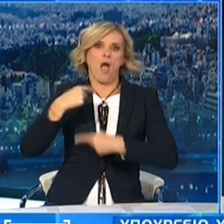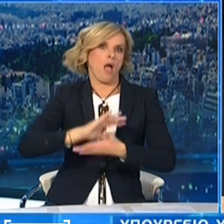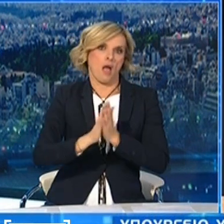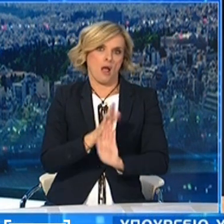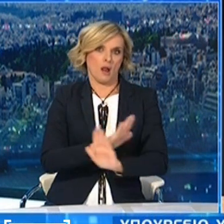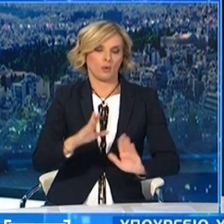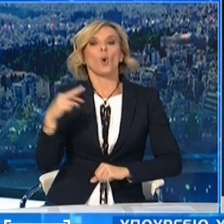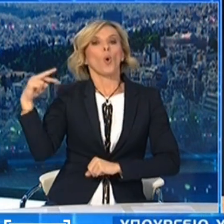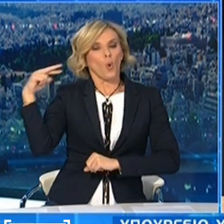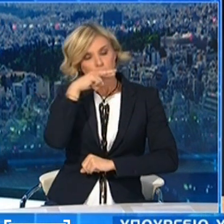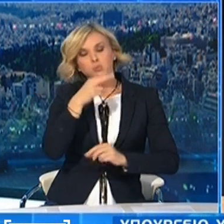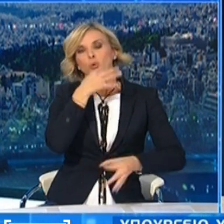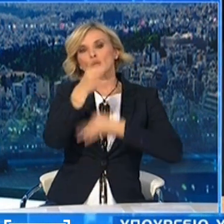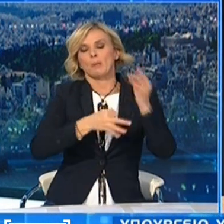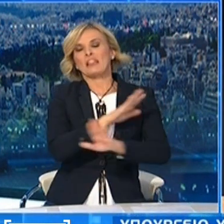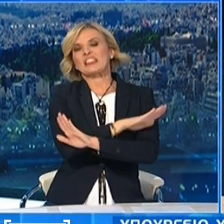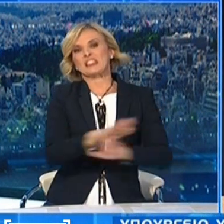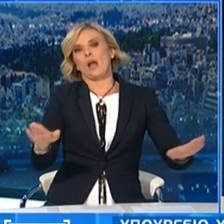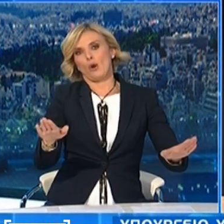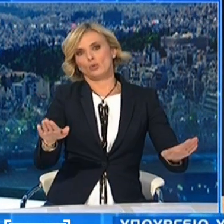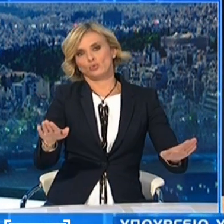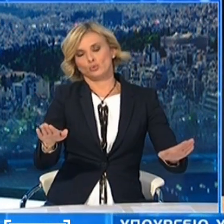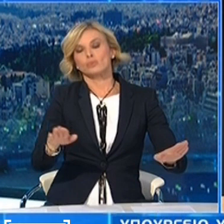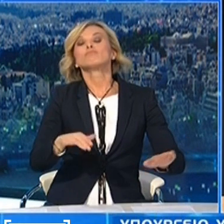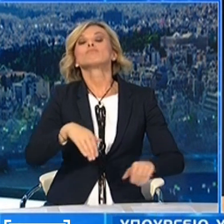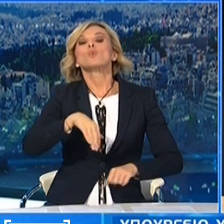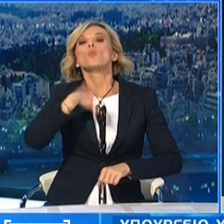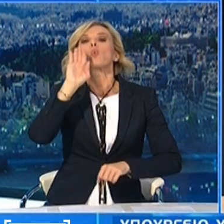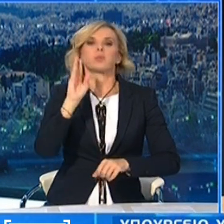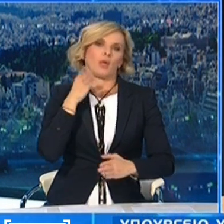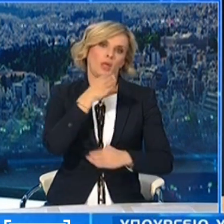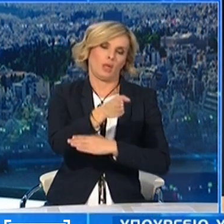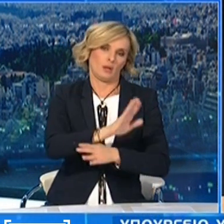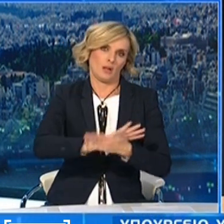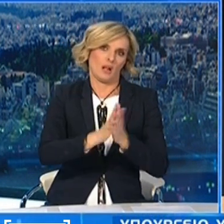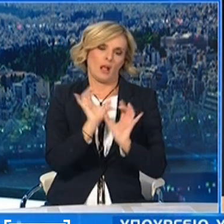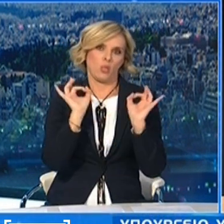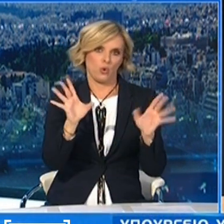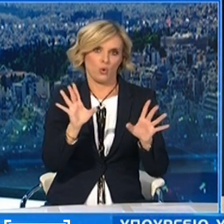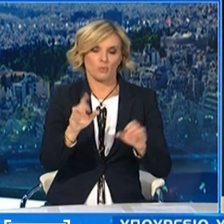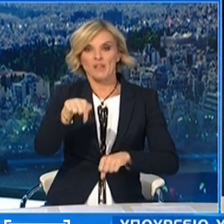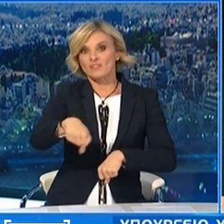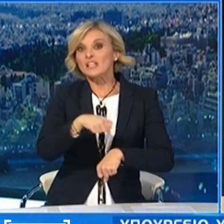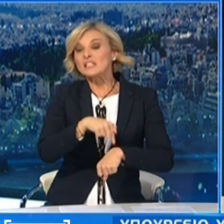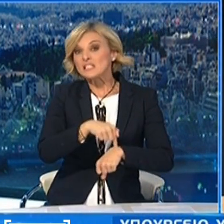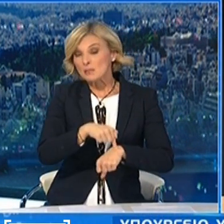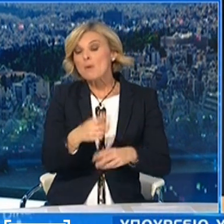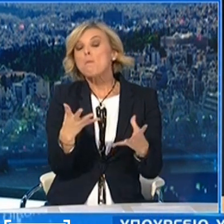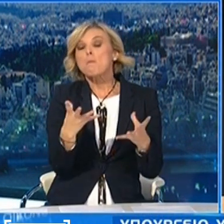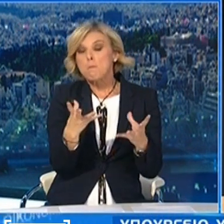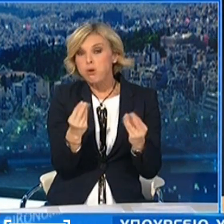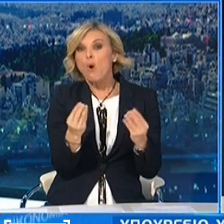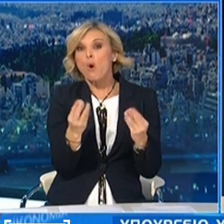οδήγησαν τον Πρωθυπουργό στην ανάκληση απόφασης για παρουσία περιορισμένου αριθμού φιλάθλων στους ποδοσφαιρικούς αγώνες. Την ώρα που καταγράφεται σταθερά αυξημένος